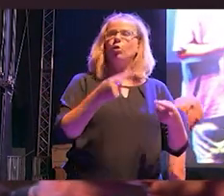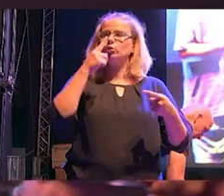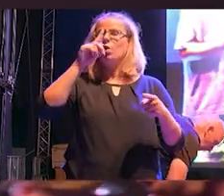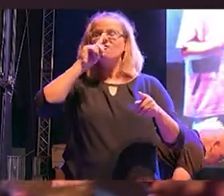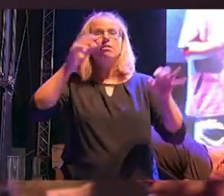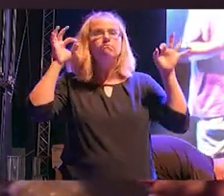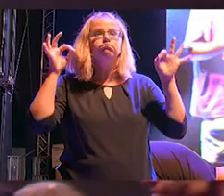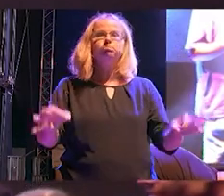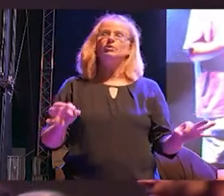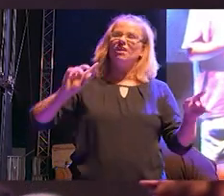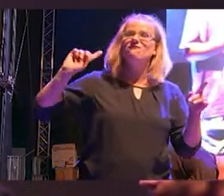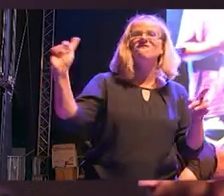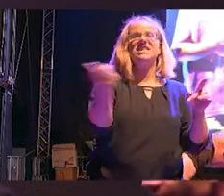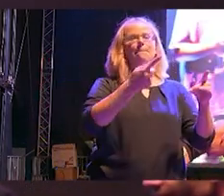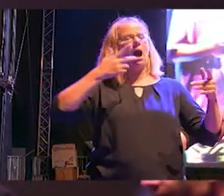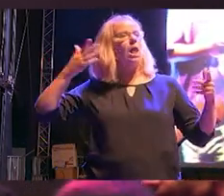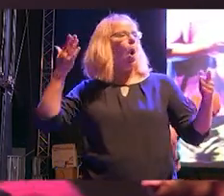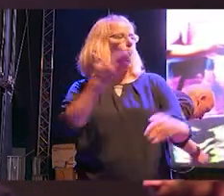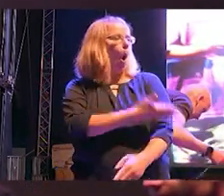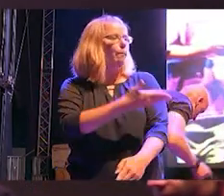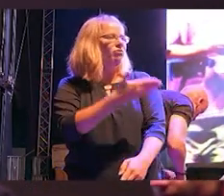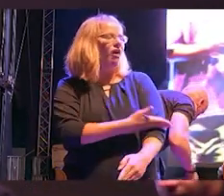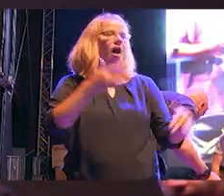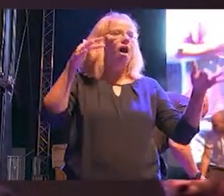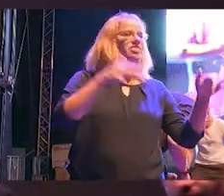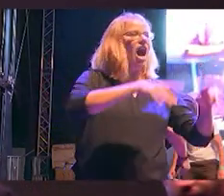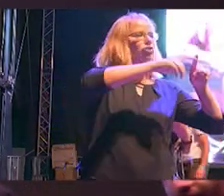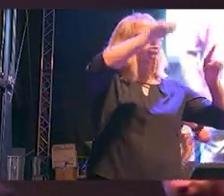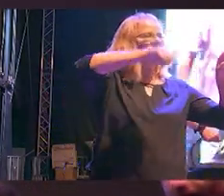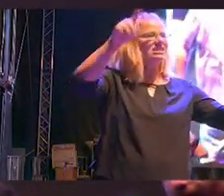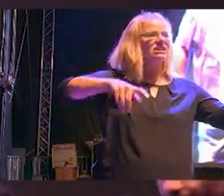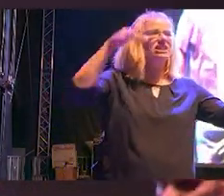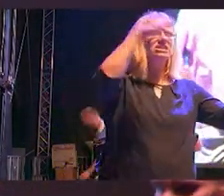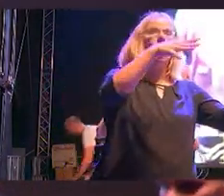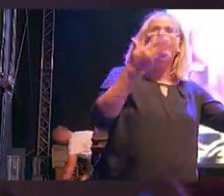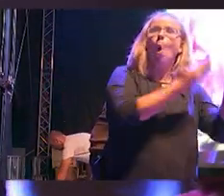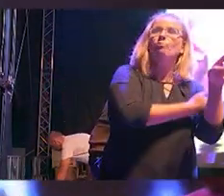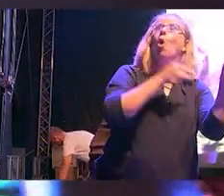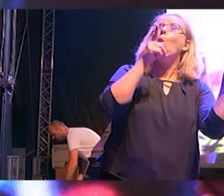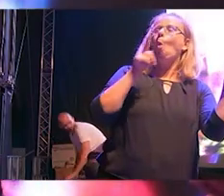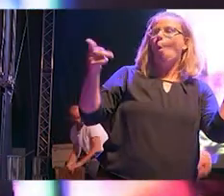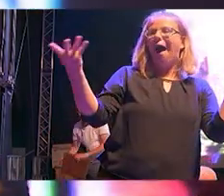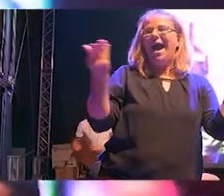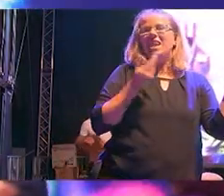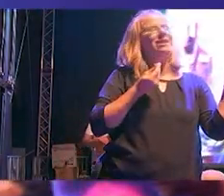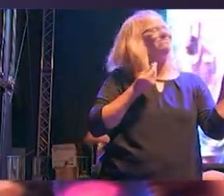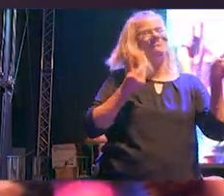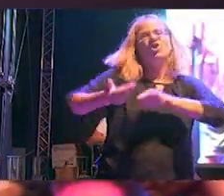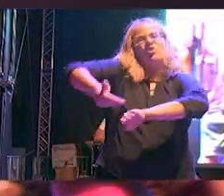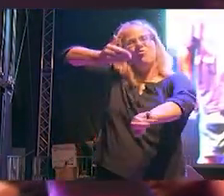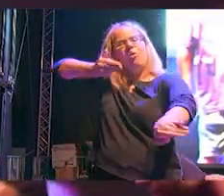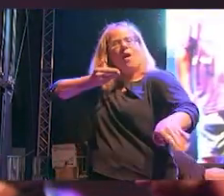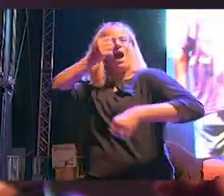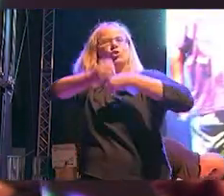wahrgenommen werden, wenn wir wieder einmal als Opfer in irgendwelchen Statistiken auftauchen. Und deshalb fordere ich auch endlich